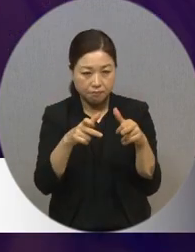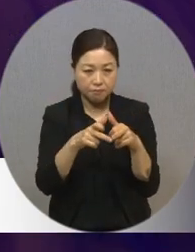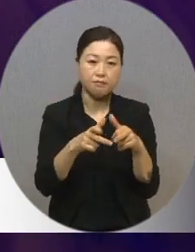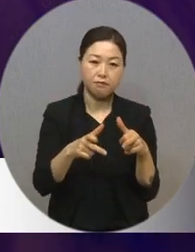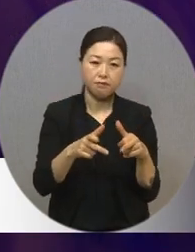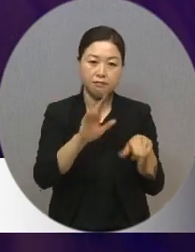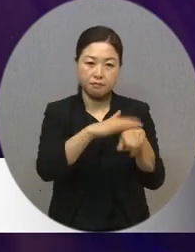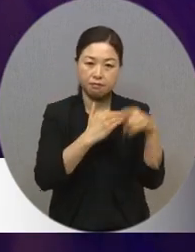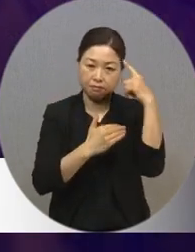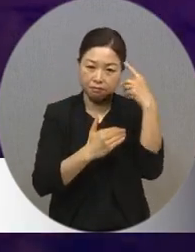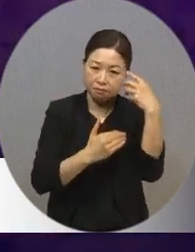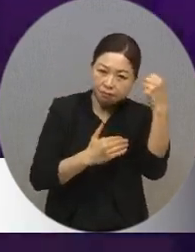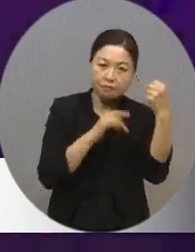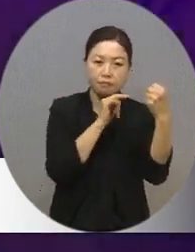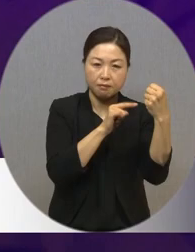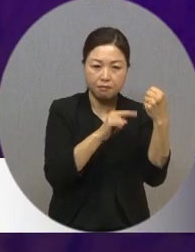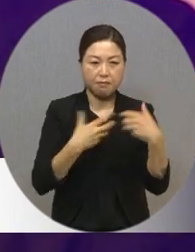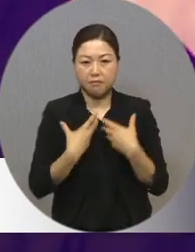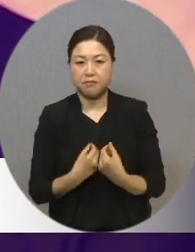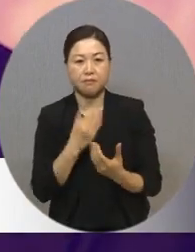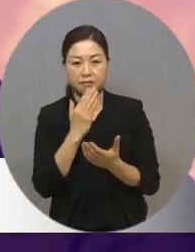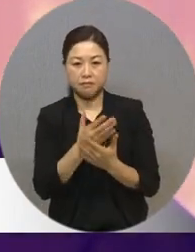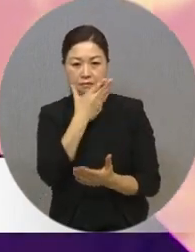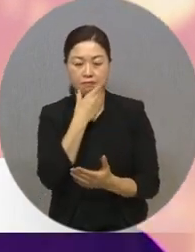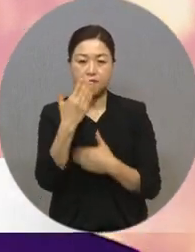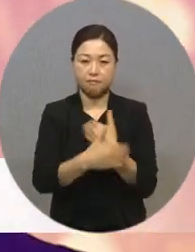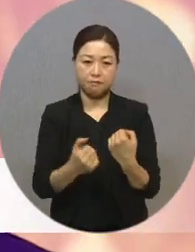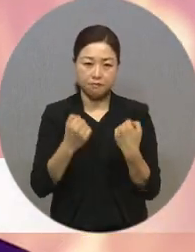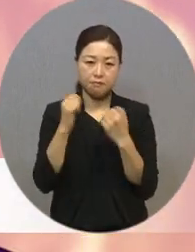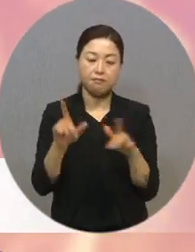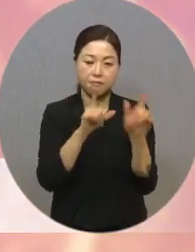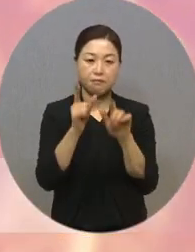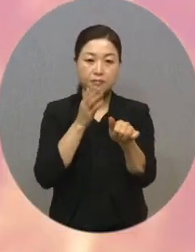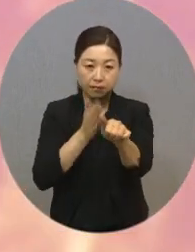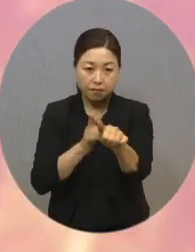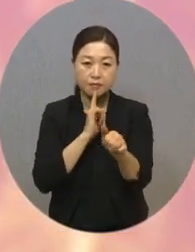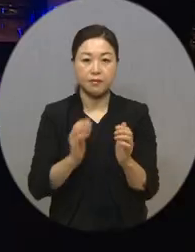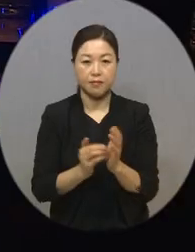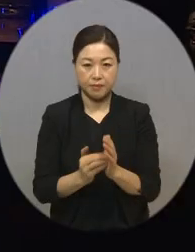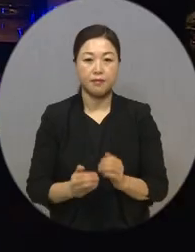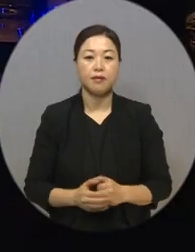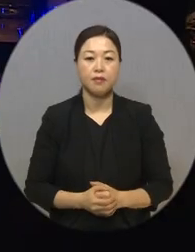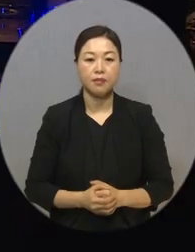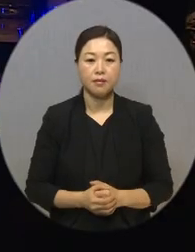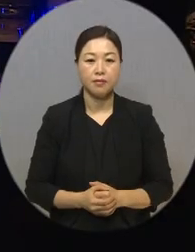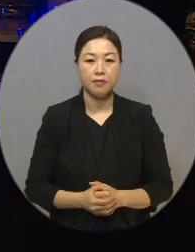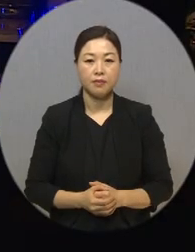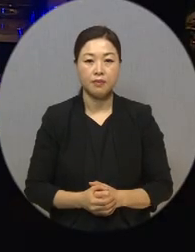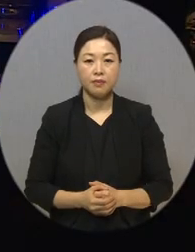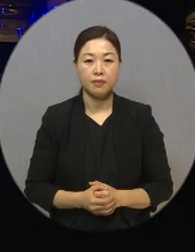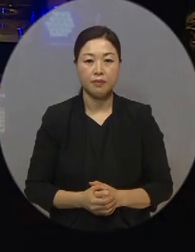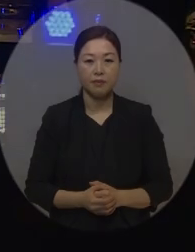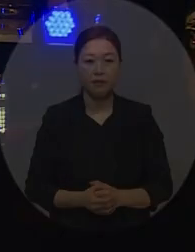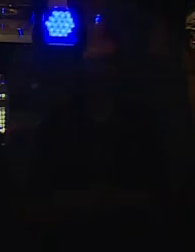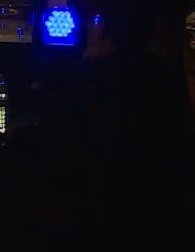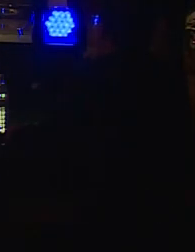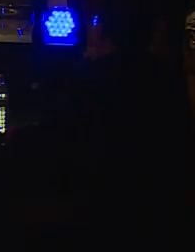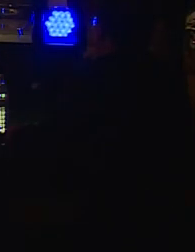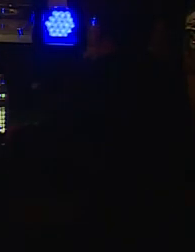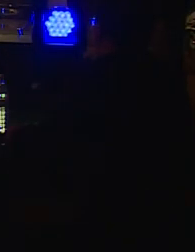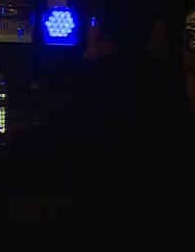않고 행복하고 건강한 마음으로 살아가길 응원한다고 전했습니다. 복지TV 뉴스 김은별입니다.